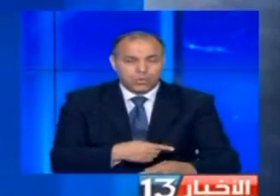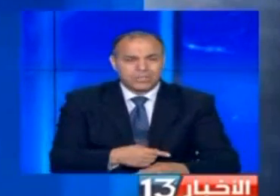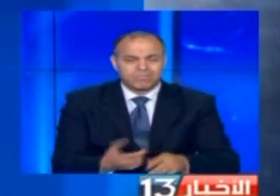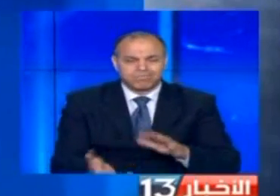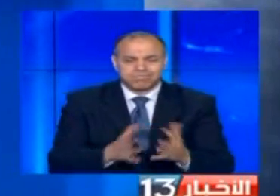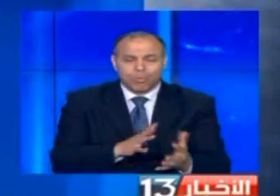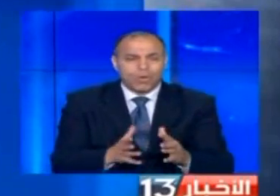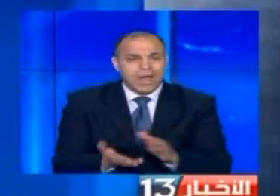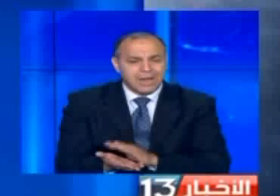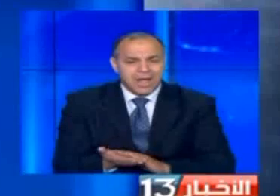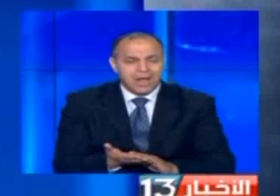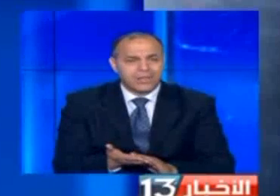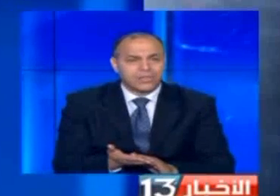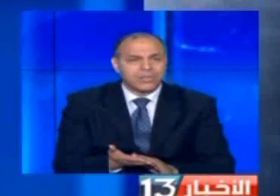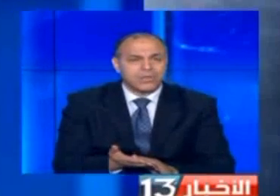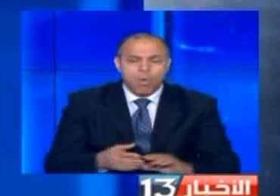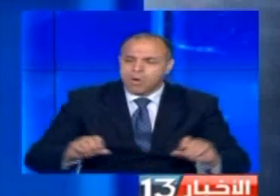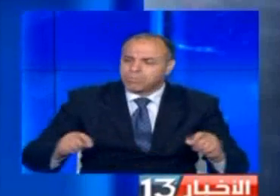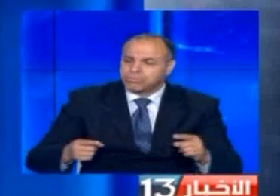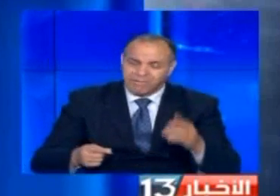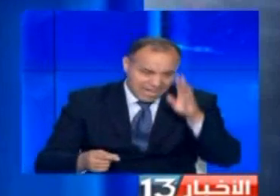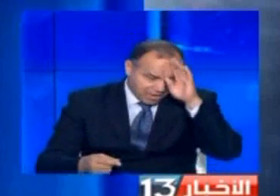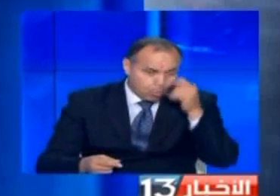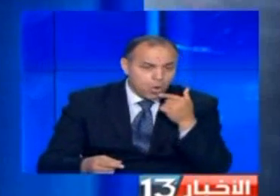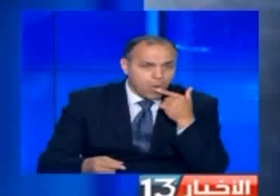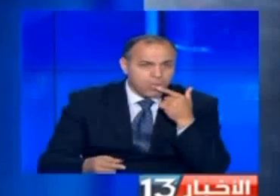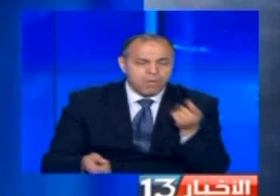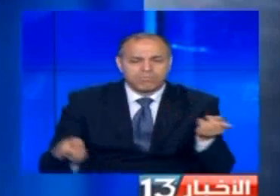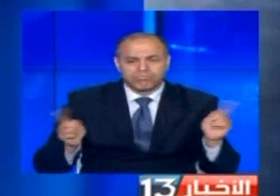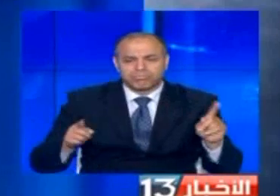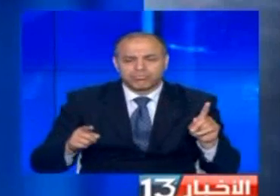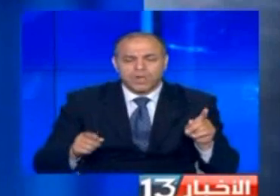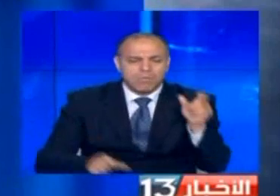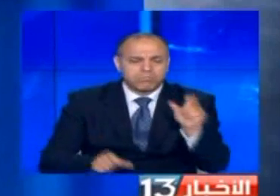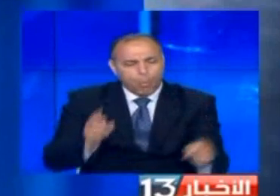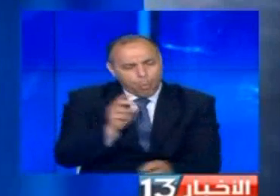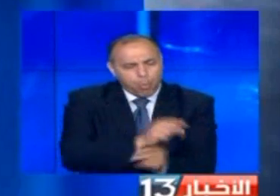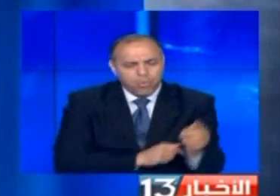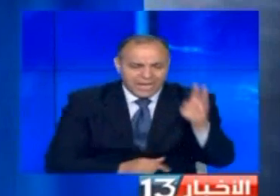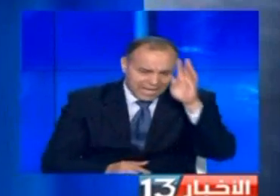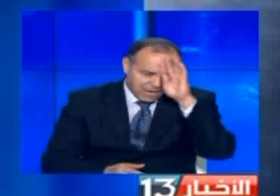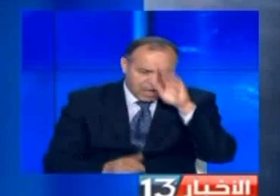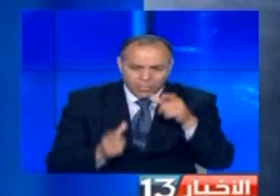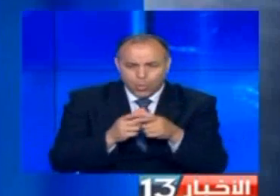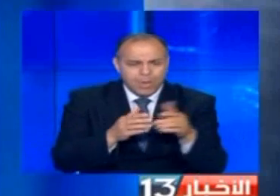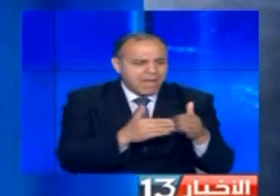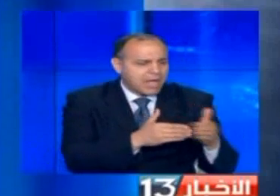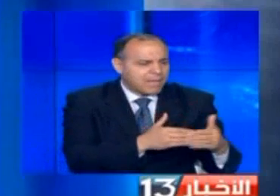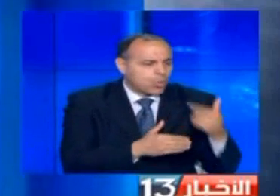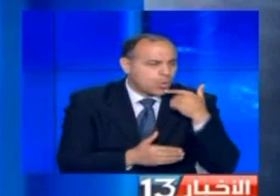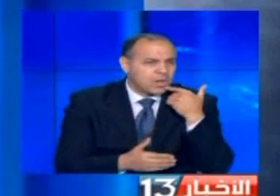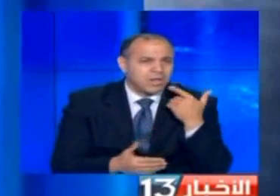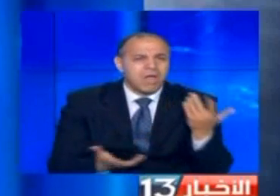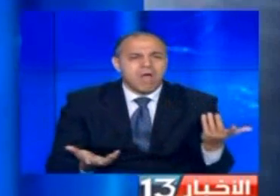تردي الاوضاع الميدانيه جراء ولايه المعارك في العراق تتضاعف اعداد اللاجئين العراقيين في دول الجوار العراقي